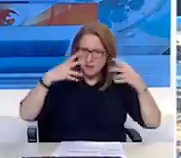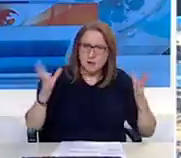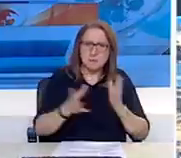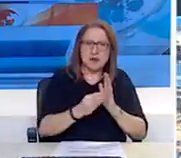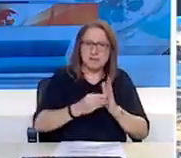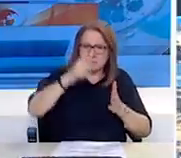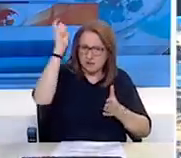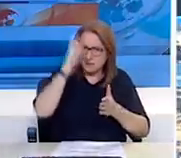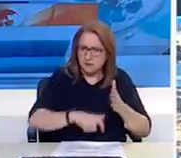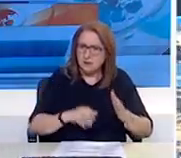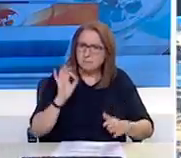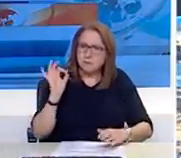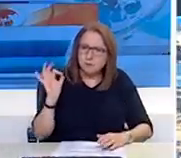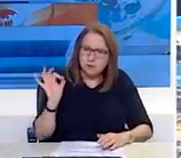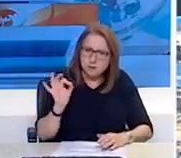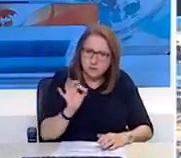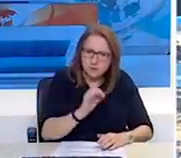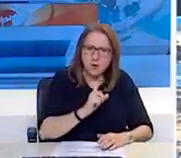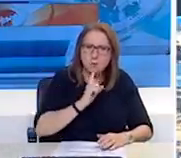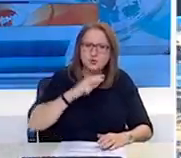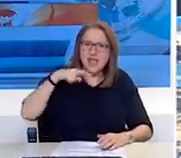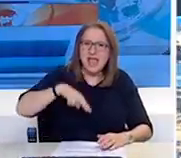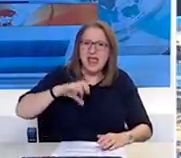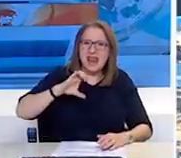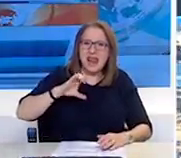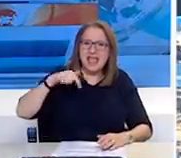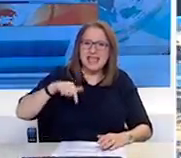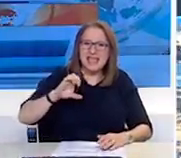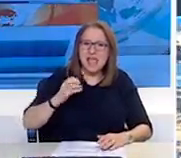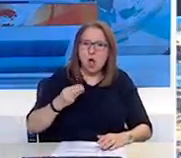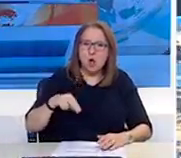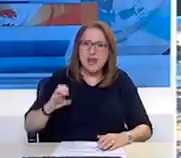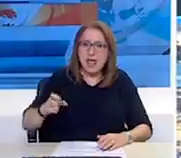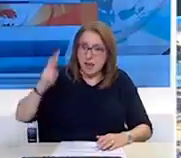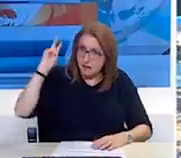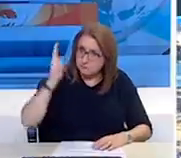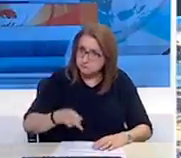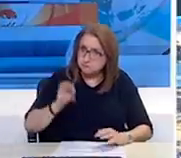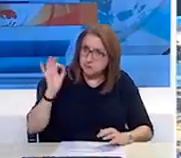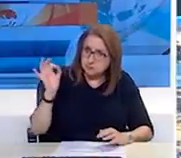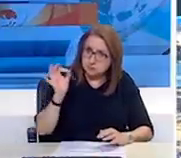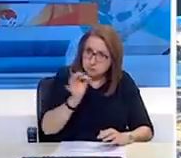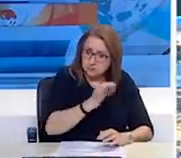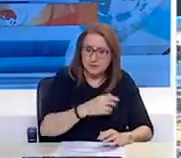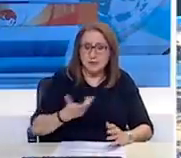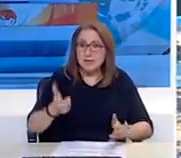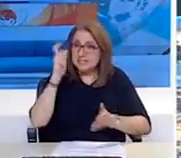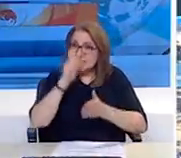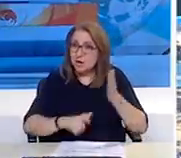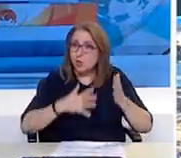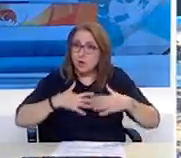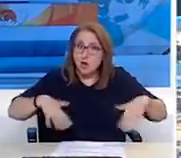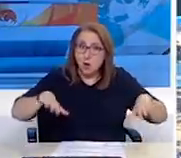όπως η λεγιονέλα. Και η λεγιονέλα είναι ένα πρόβλημα εποχικό που αφορά τα ξενοδοχεία μας το καλοκαίρι, τα οποία ελπίζουμε και ευχόμαστε κάποια στιγμή να